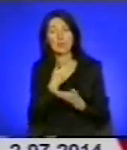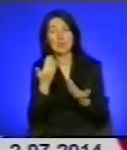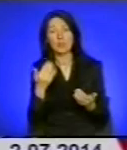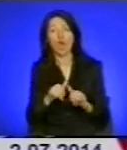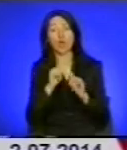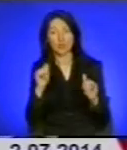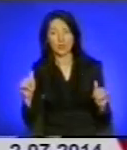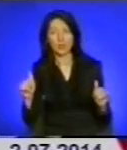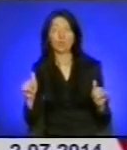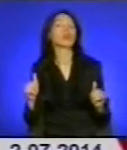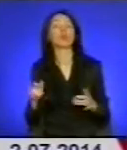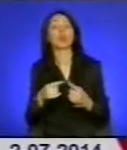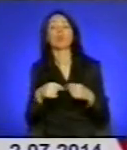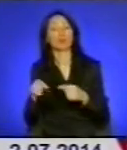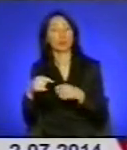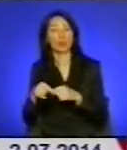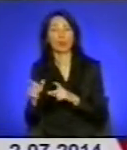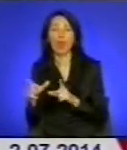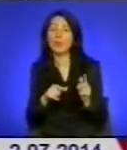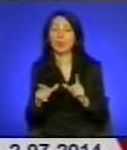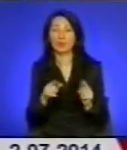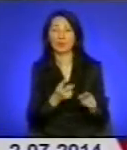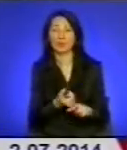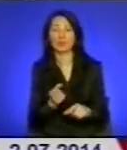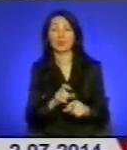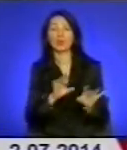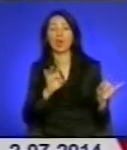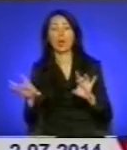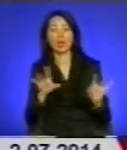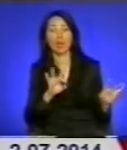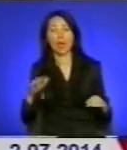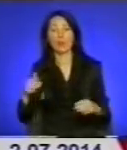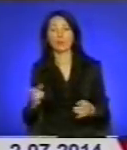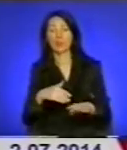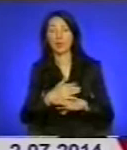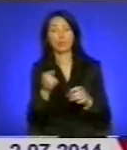немає розвиненої інфраструктури під'їздів більше реклами якісніше освітлення